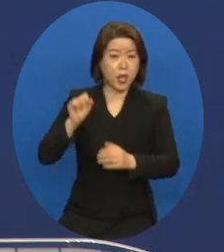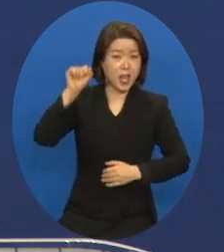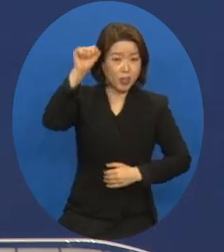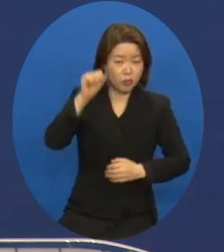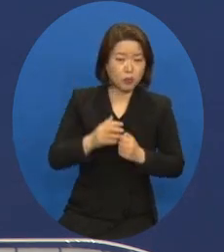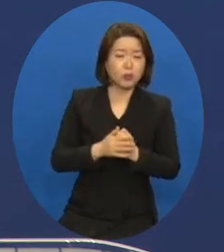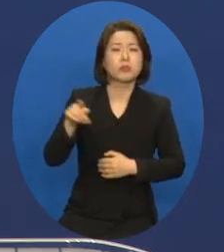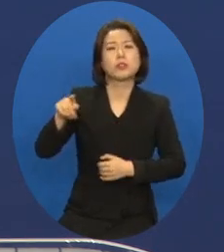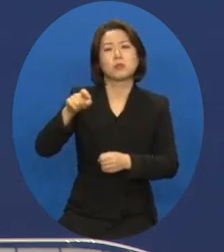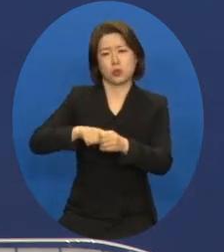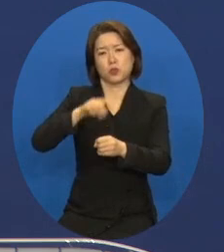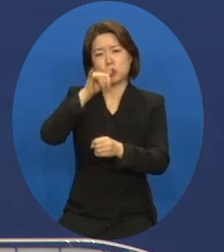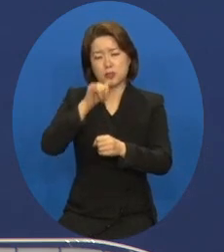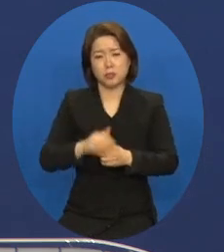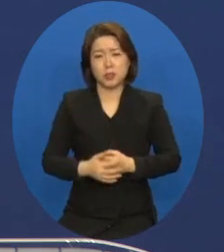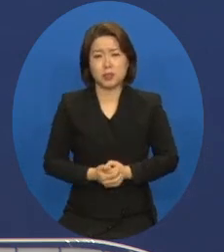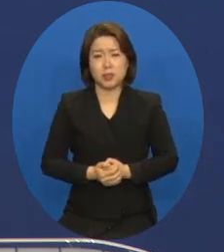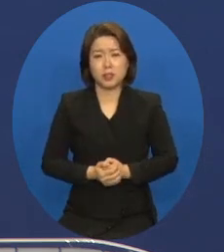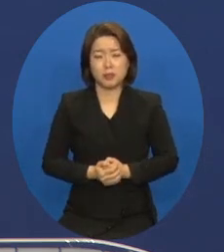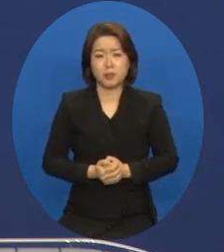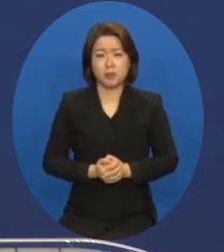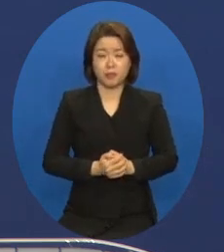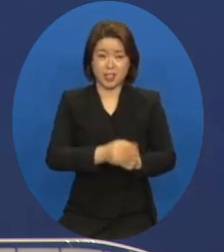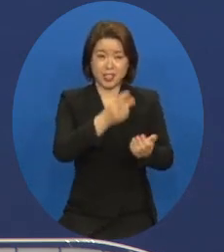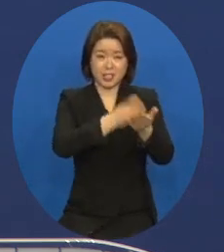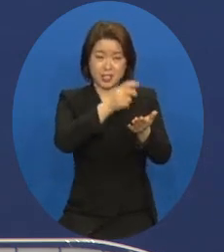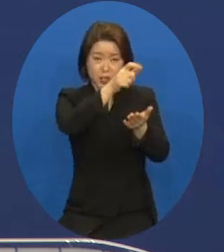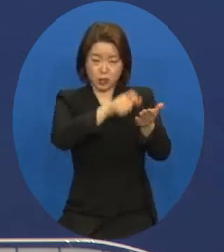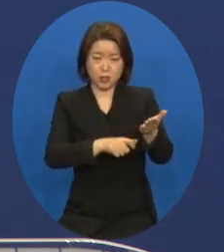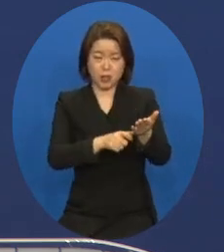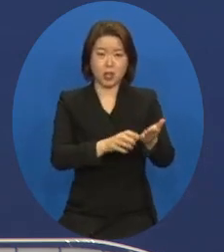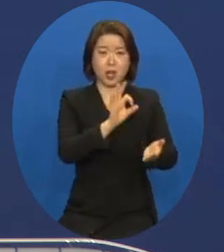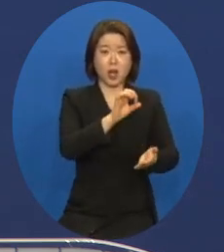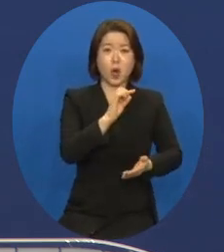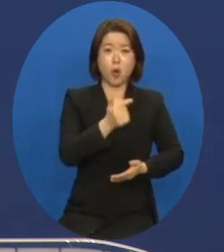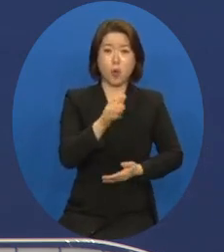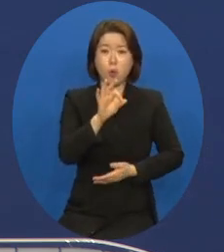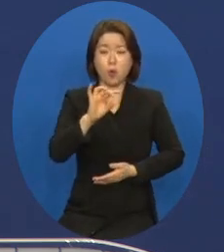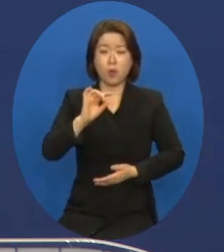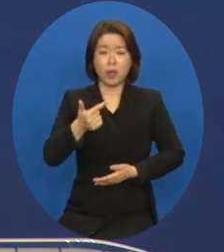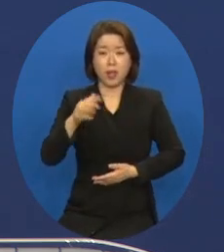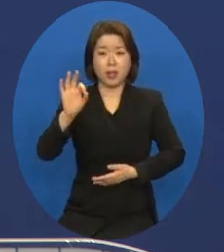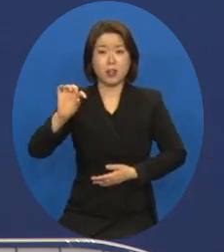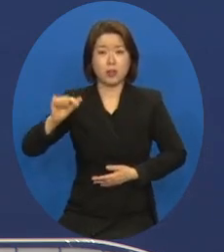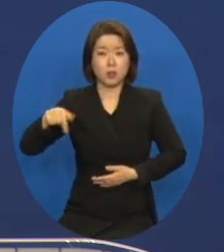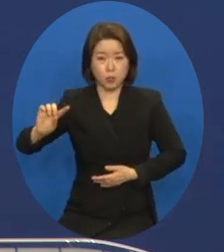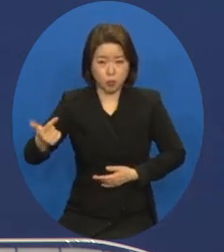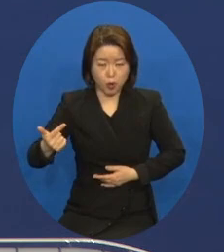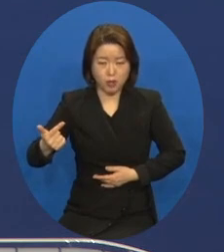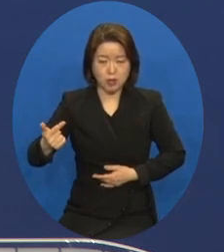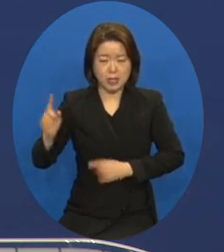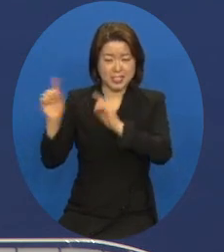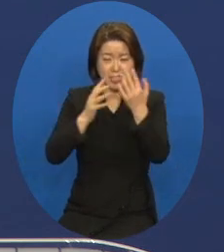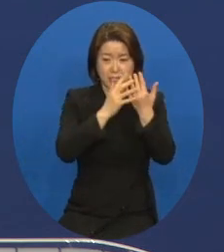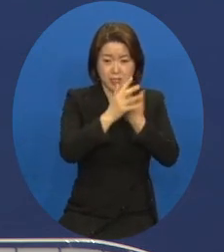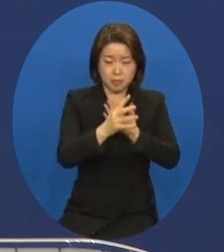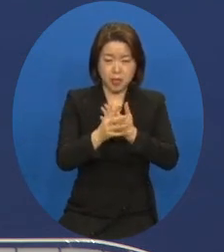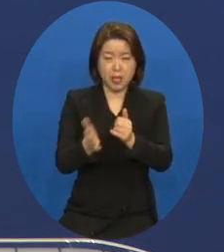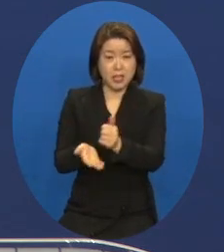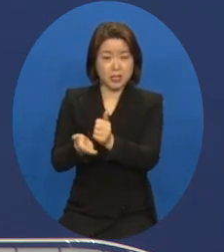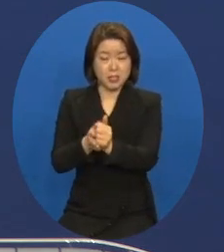까닭입니다 감리교 온 n1 집회를 섬기는 일도 그 까닭입니다